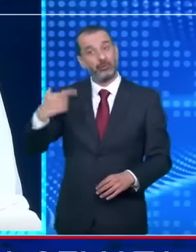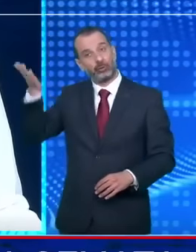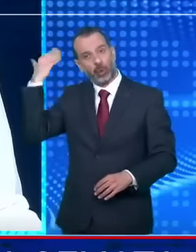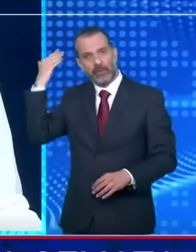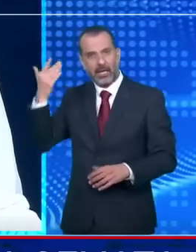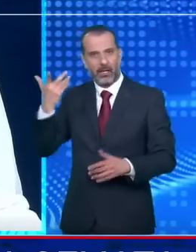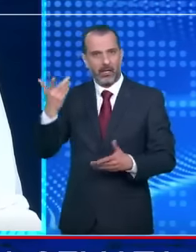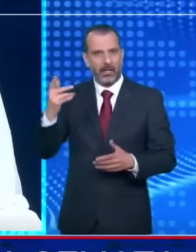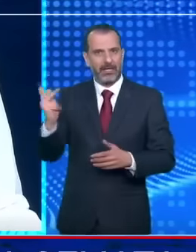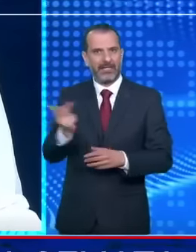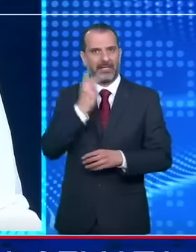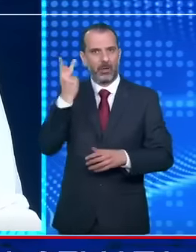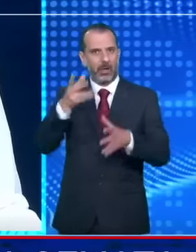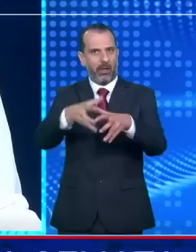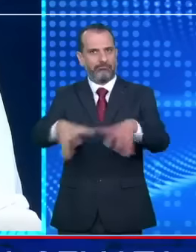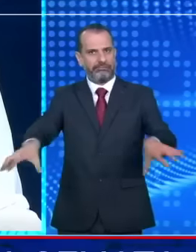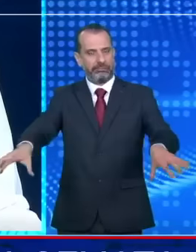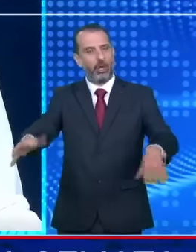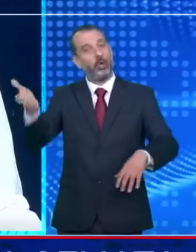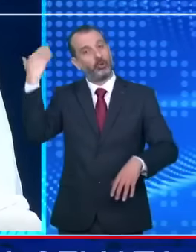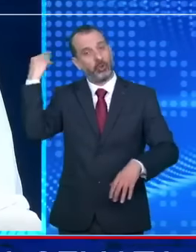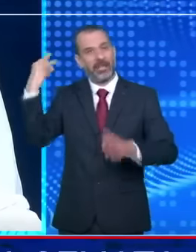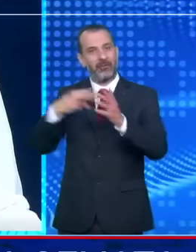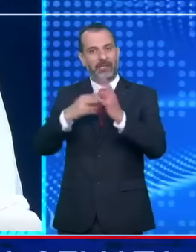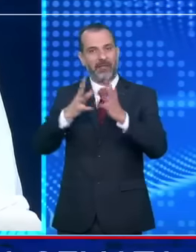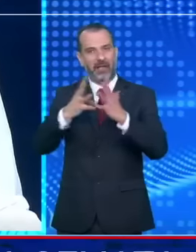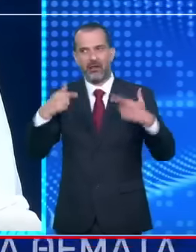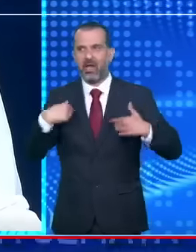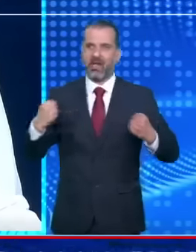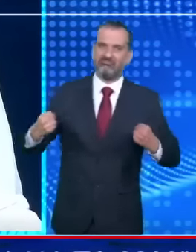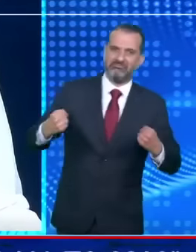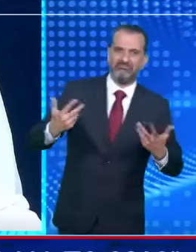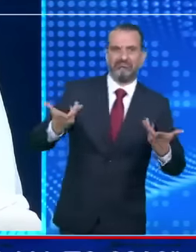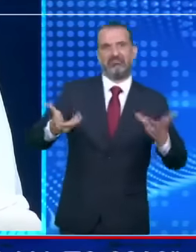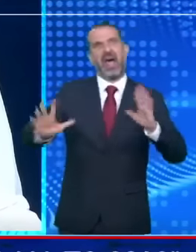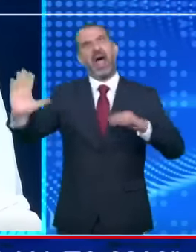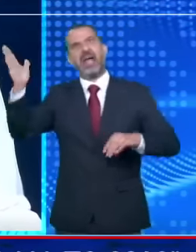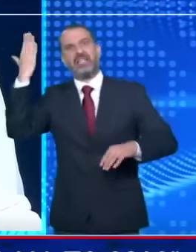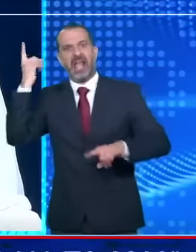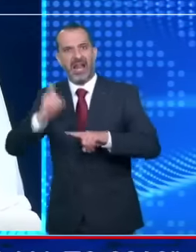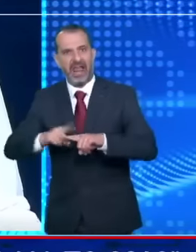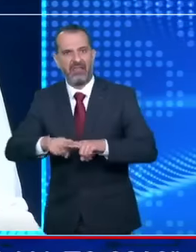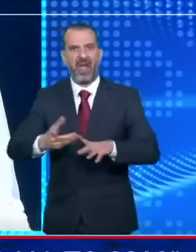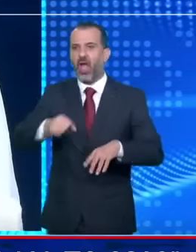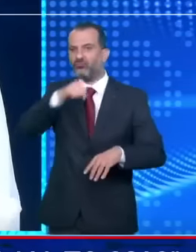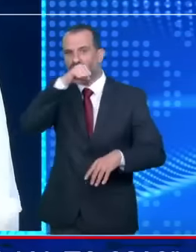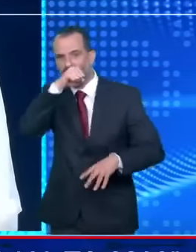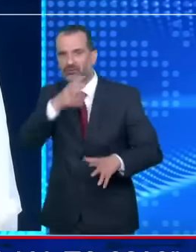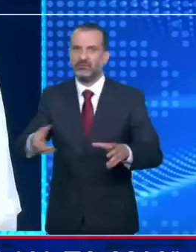που φορέσαμε την περικεφαλαία μας το 2019 για να κερδίσουμε την καρέκλα, που